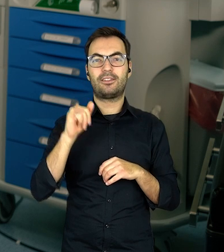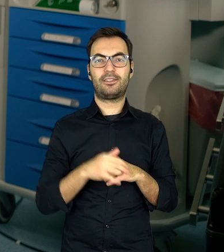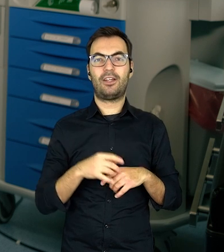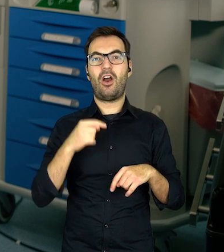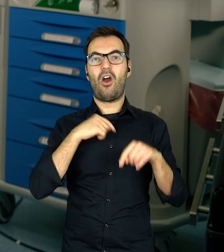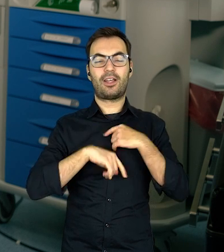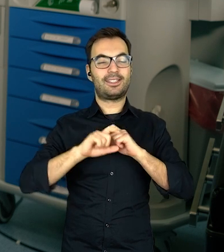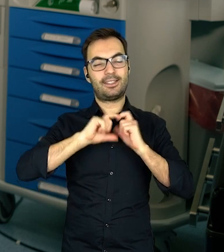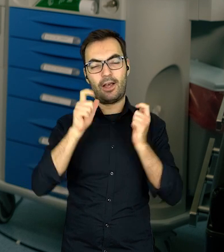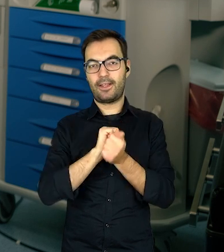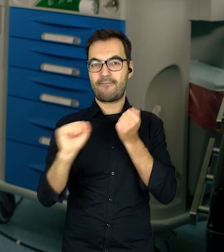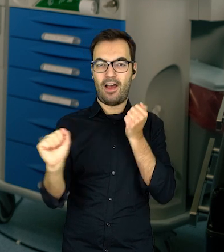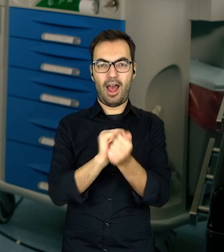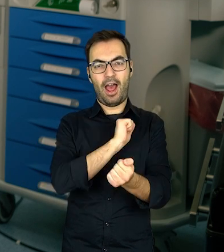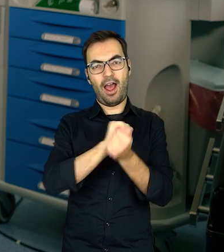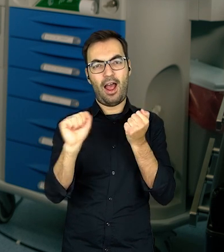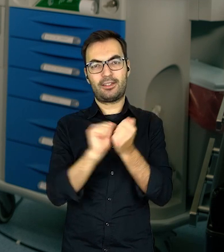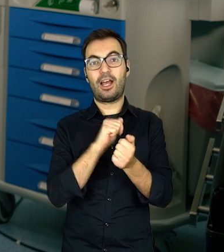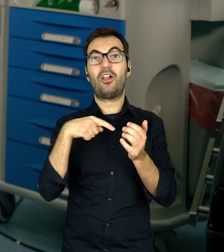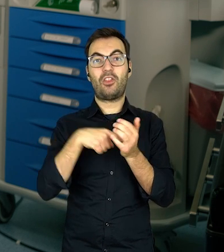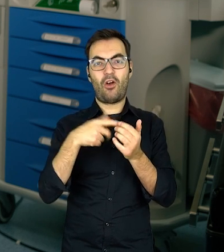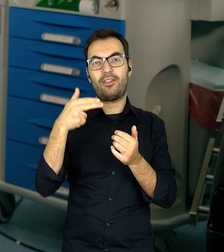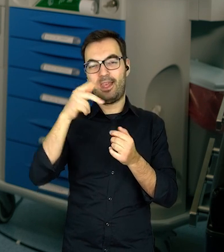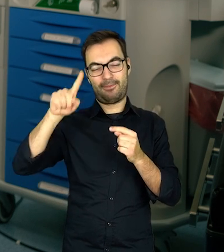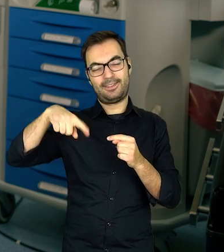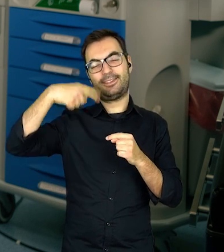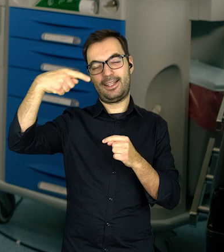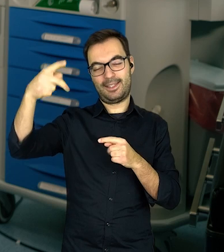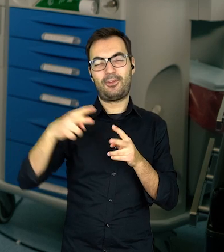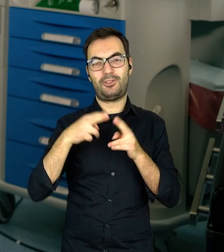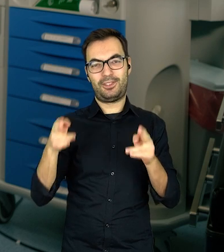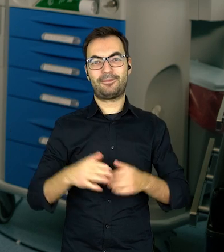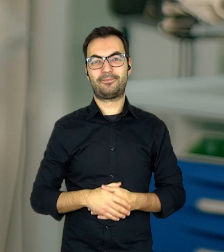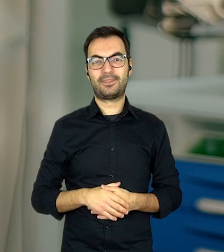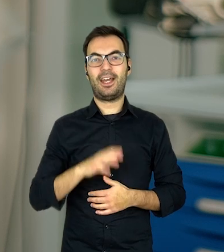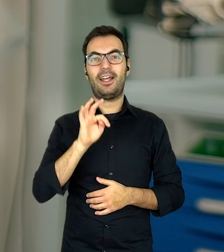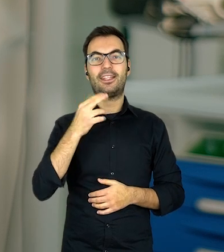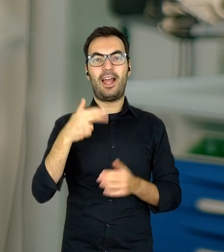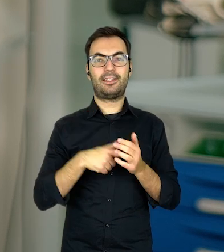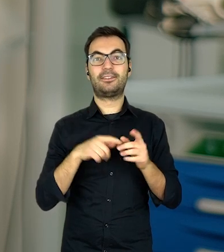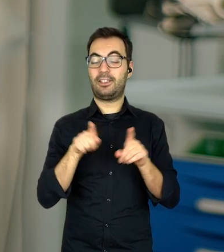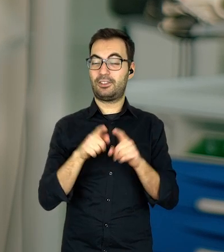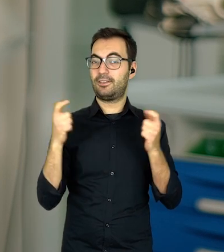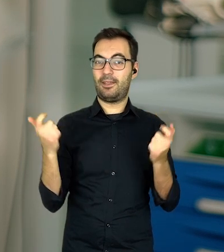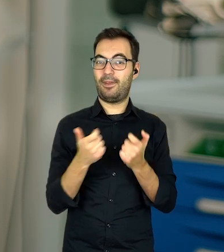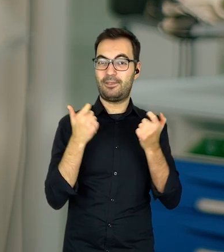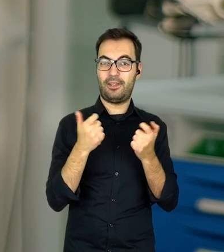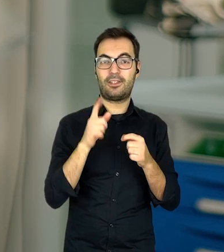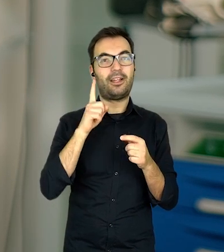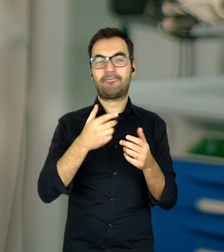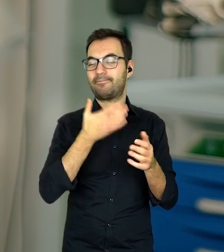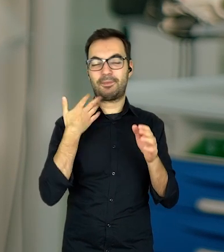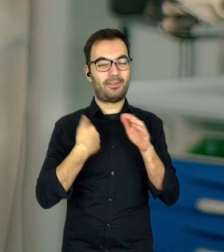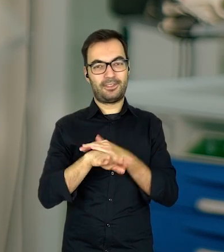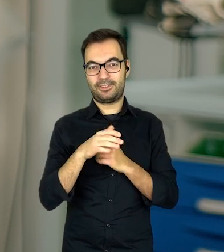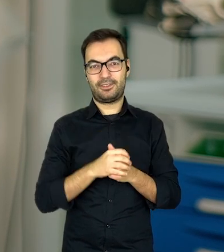organizm cały czas toczy z nimi walkę, ale o tym opowiem w innym odcinku tego cyklu. Tlen jest dla nas niebezpieczny, nie mamy